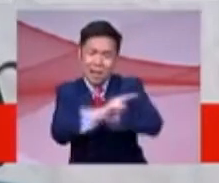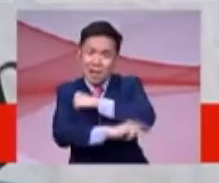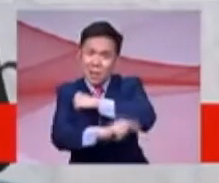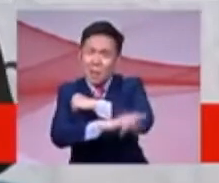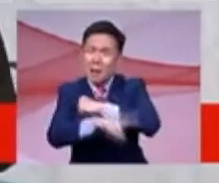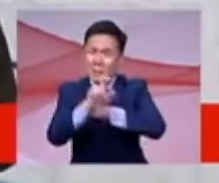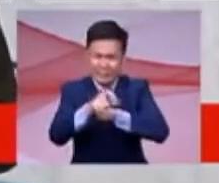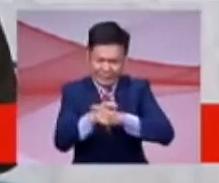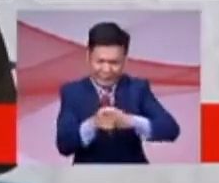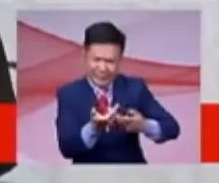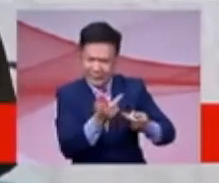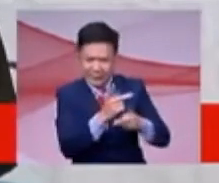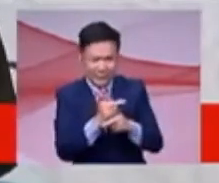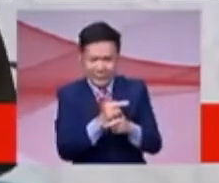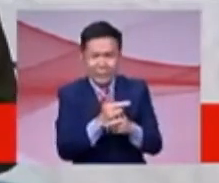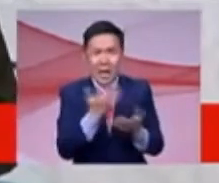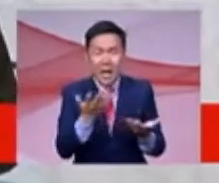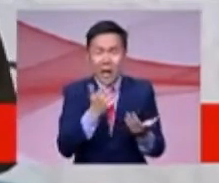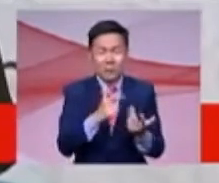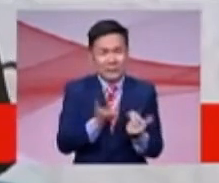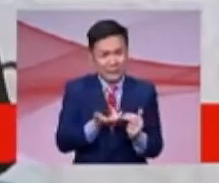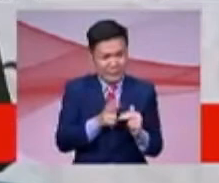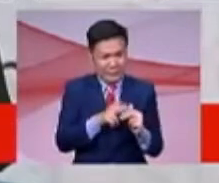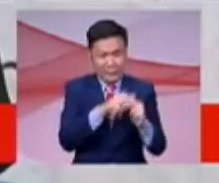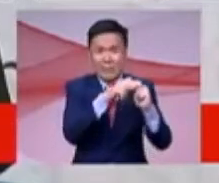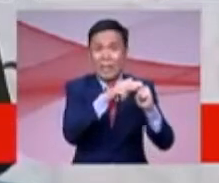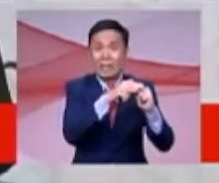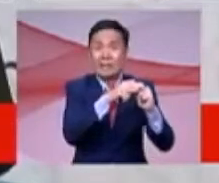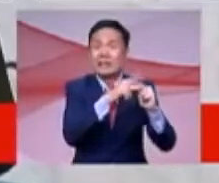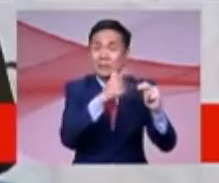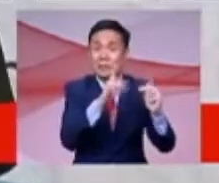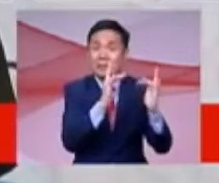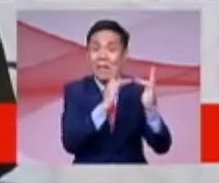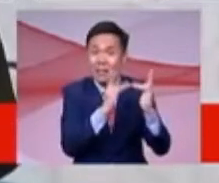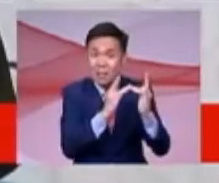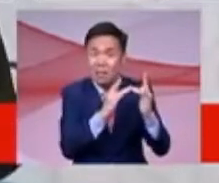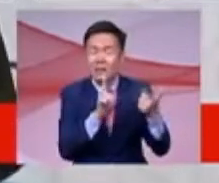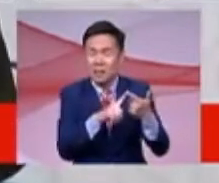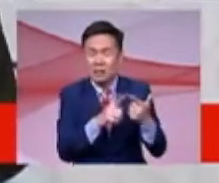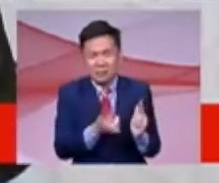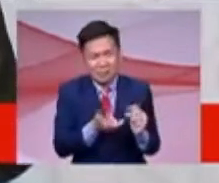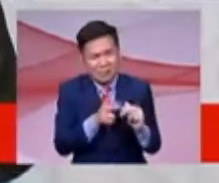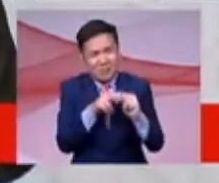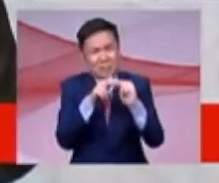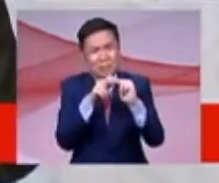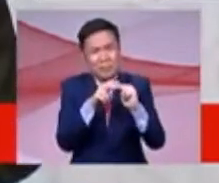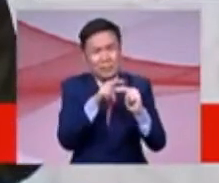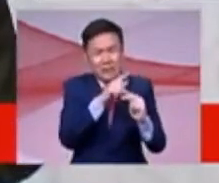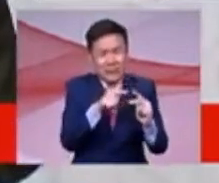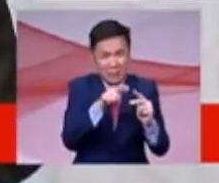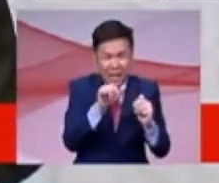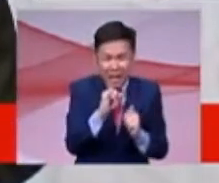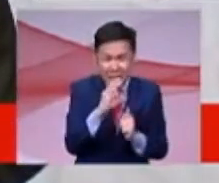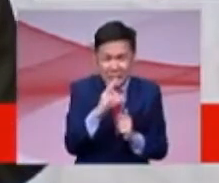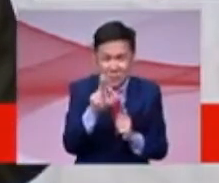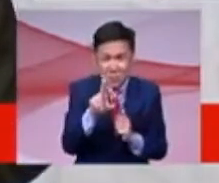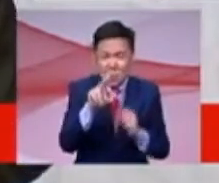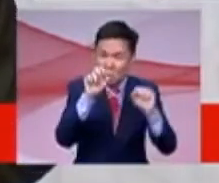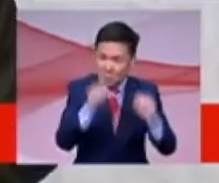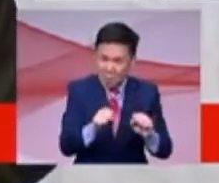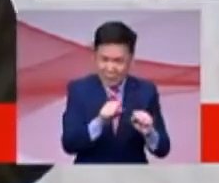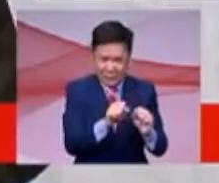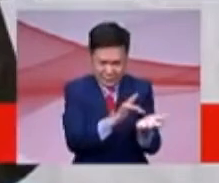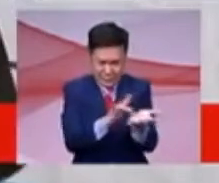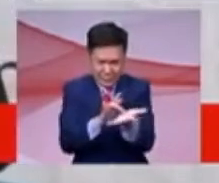tindakan-tindakan yang positif untuk meningkatkan katil dan juga meningkatkan keupayaan ICU untuk merawat